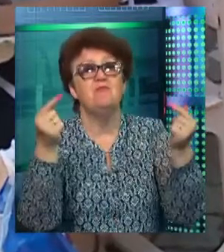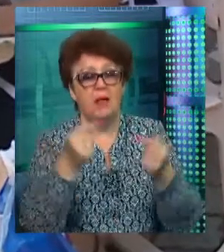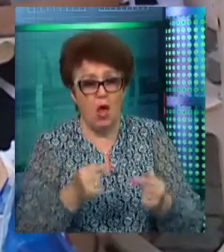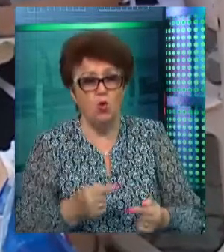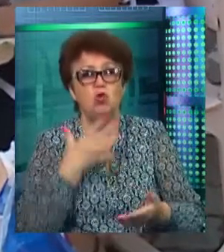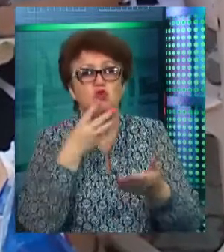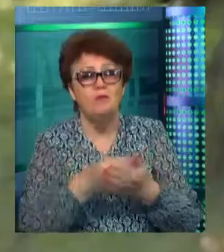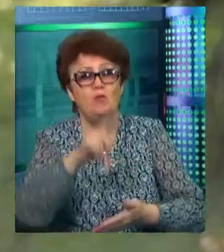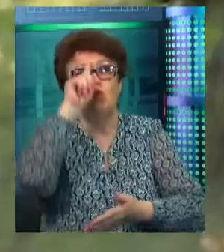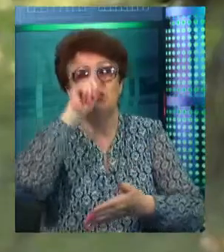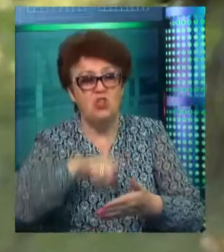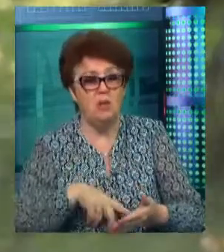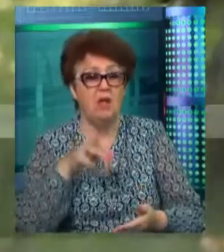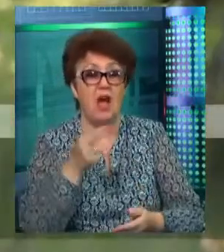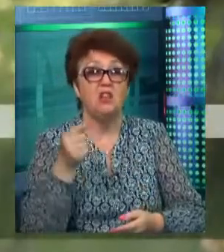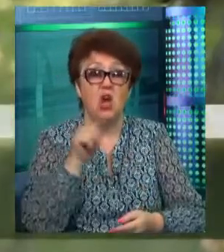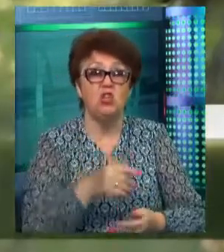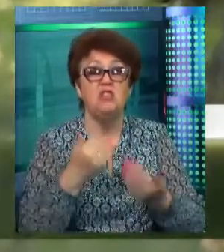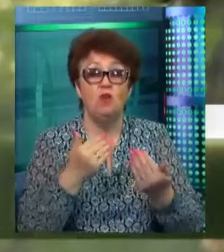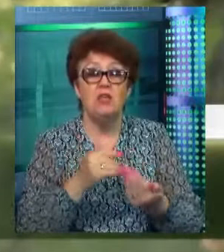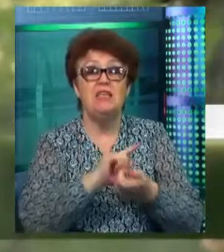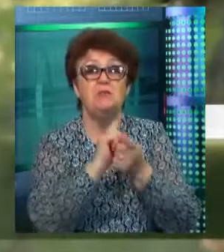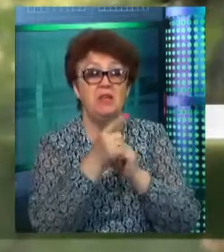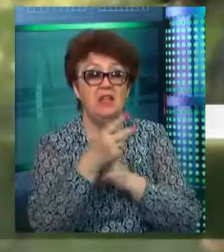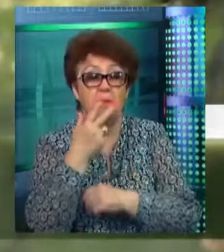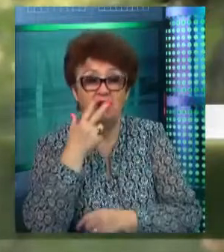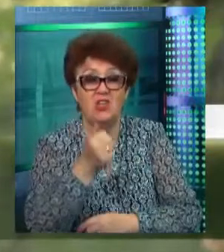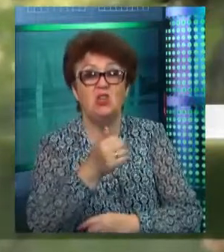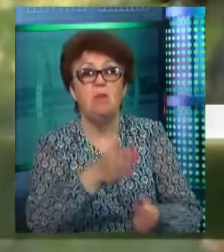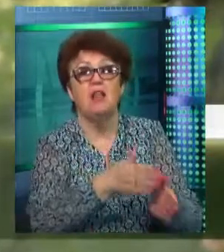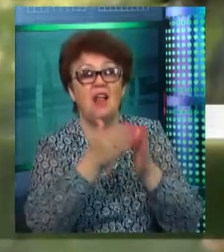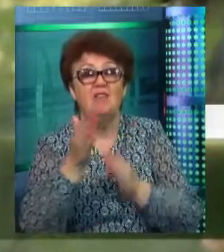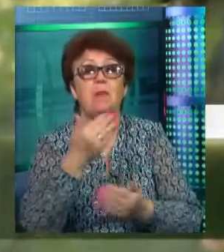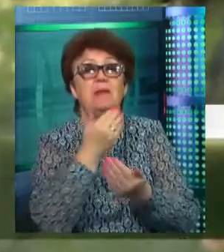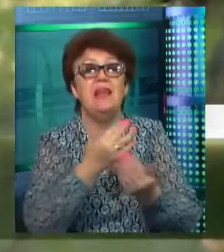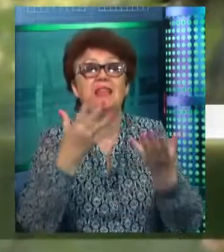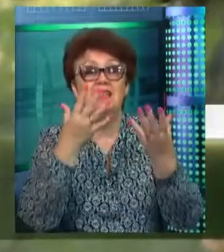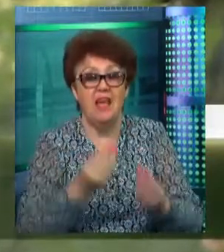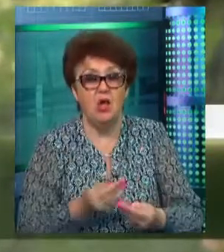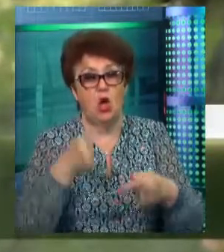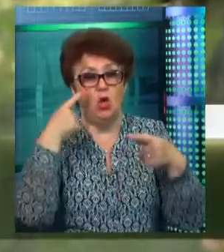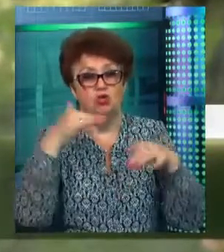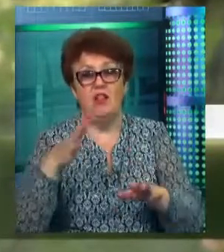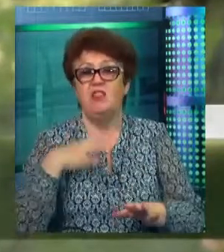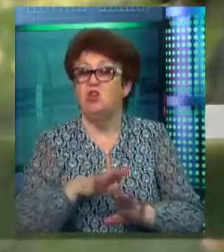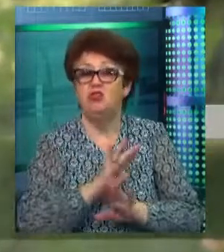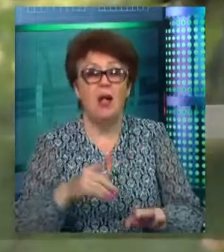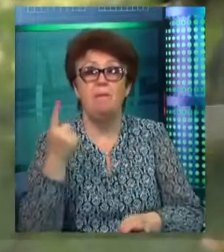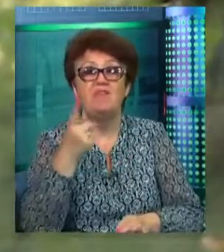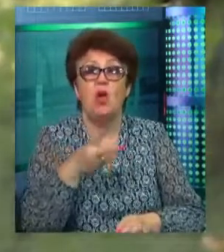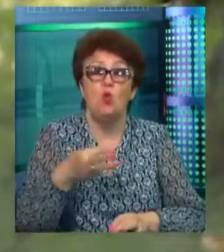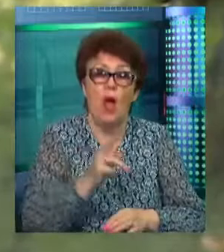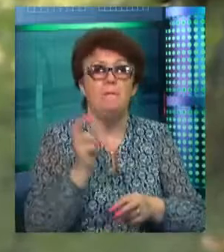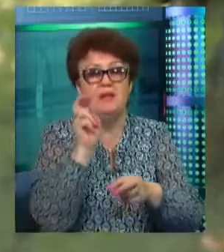собственными убеждениями и этот сегодня изменил своим привычкам откладывать все но последний день решил не ждать 1 июля